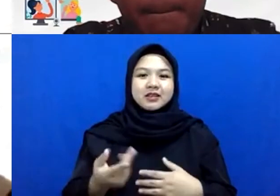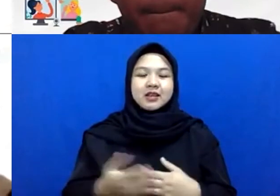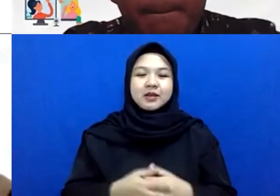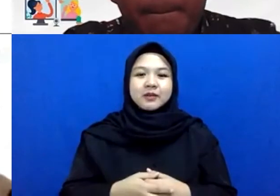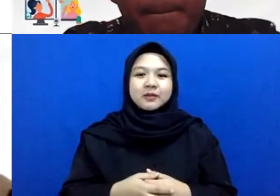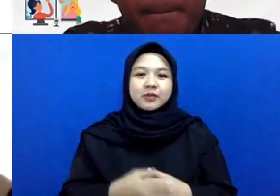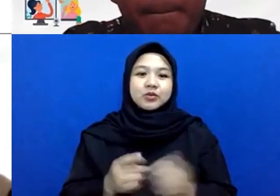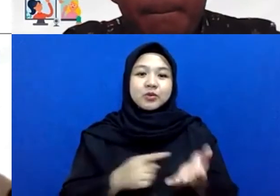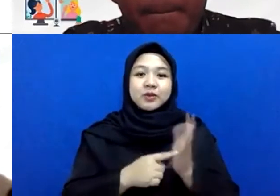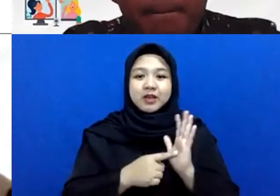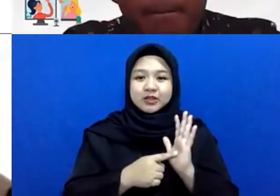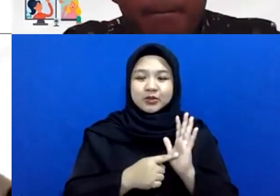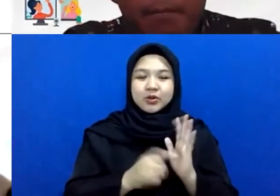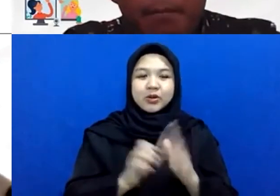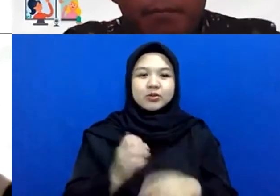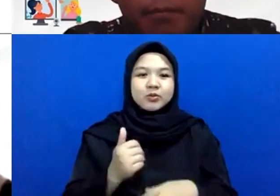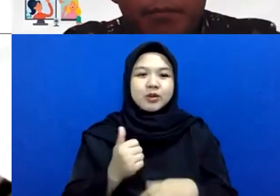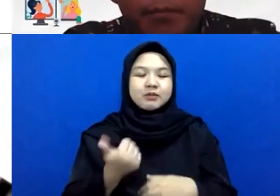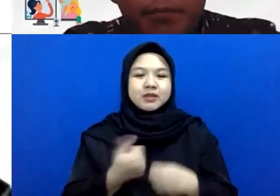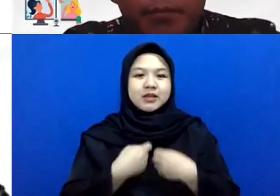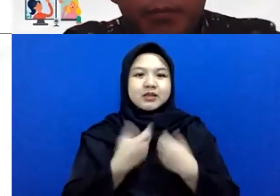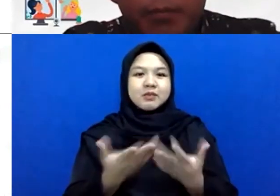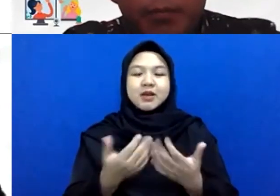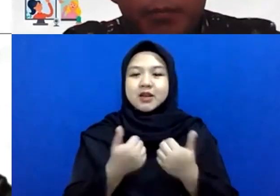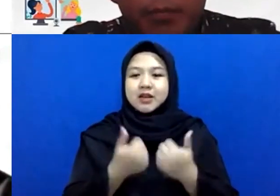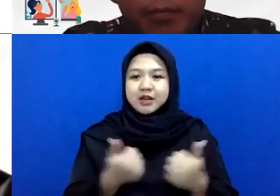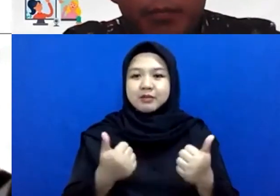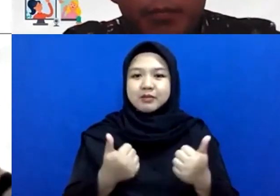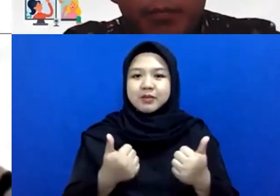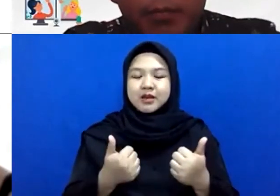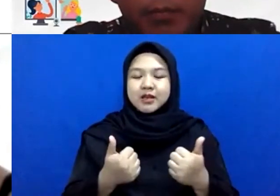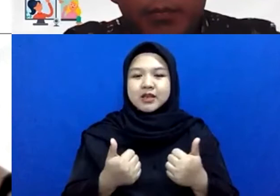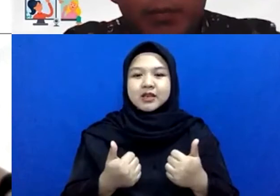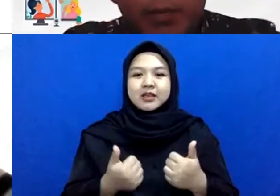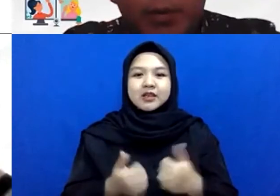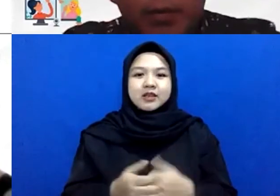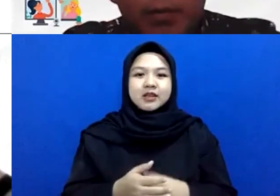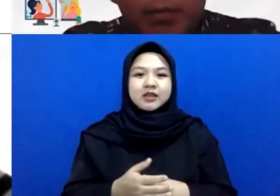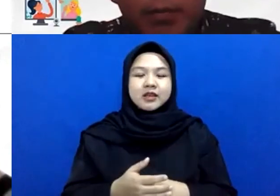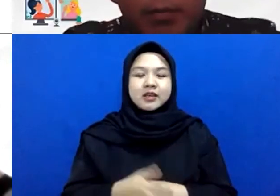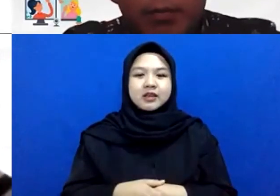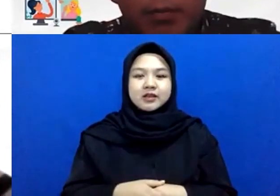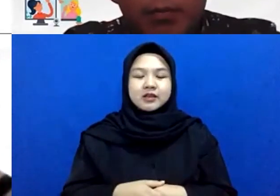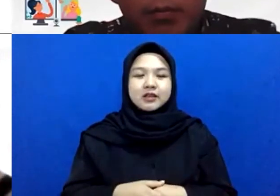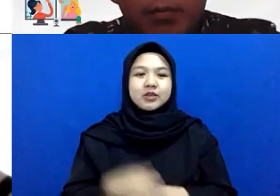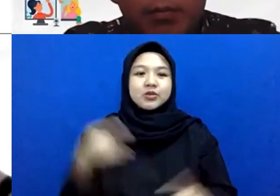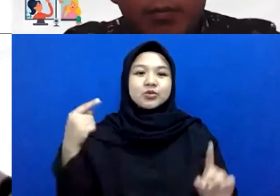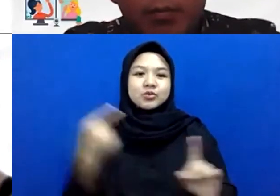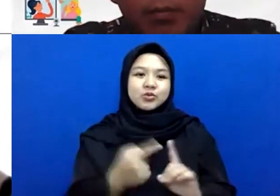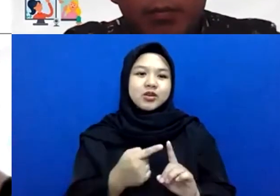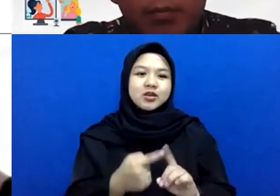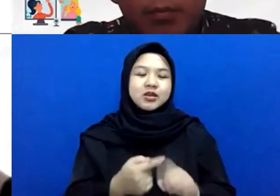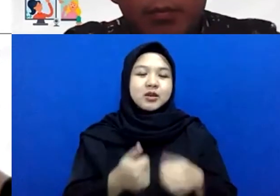kepada mahasiswa biar tersampaikan dengan baik gitu ya, apa yang ingin tujuannya gitu.